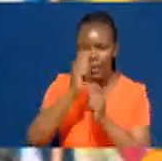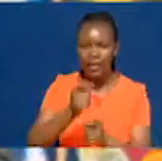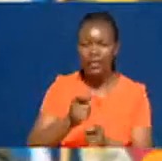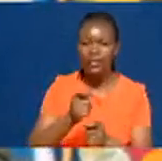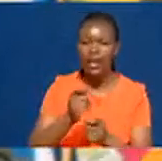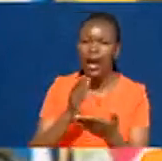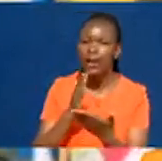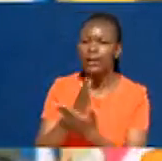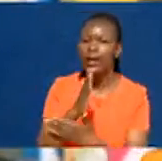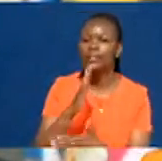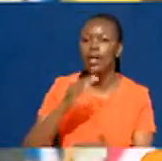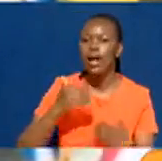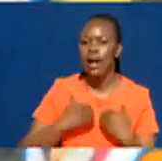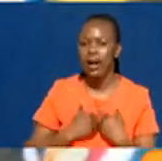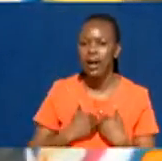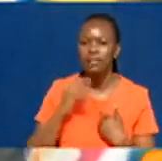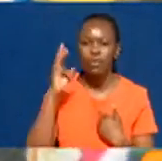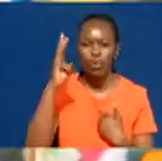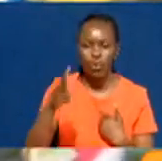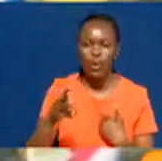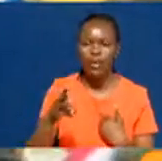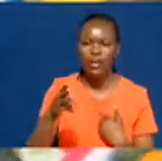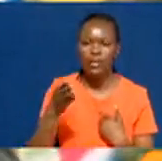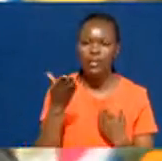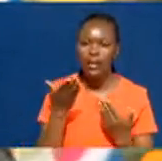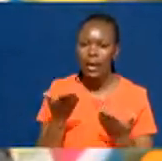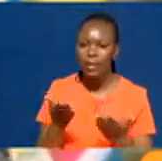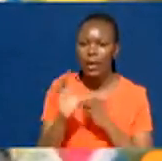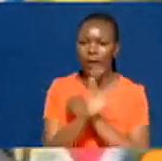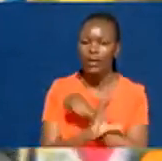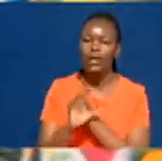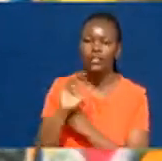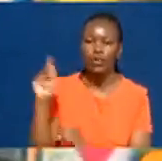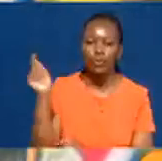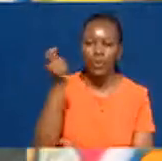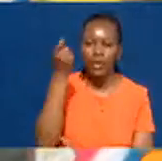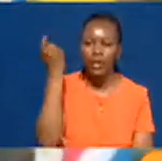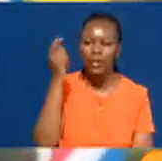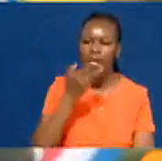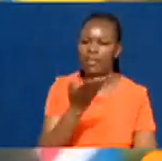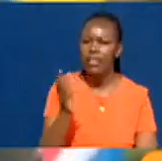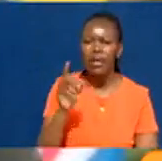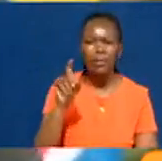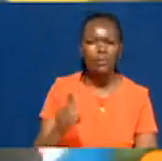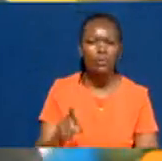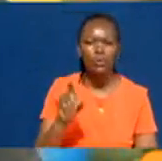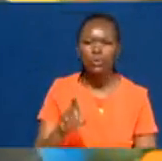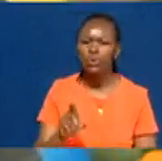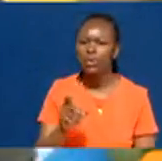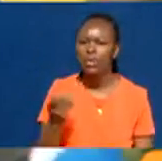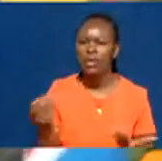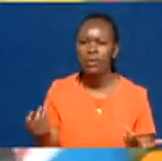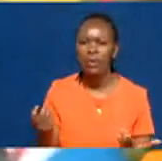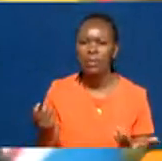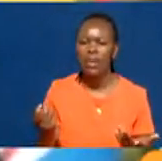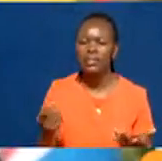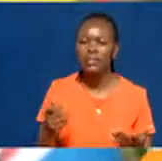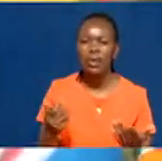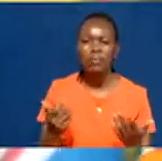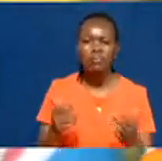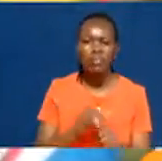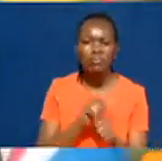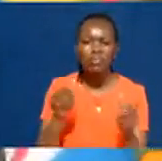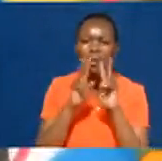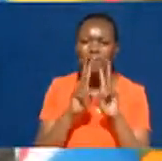katika mahali pa heshima katika taifa letu la Kenya. Na hakuna wasiwasi yeyote kwa mtu yeyote